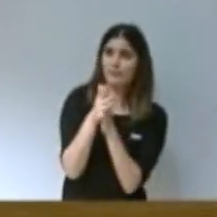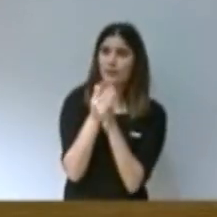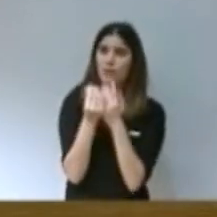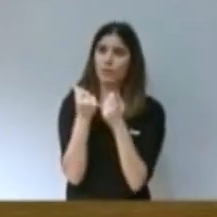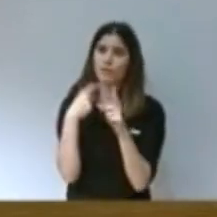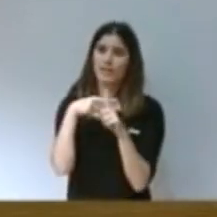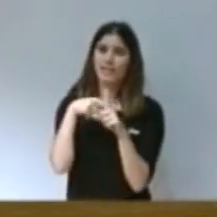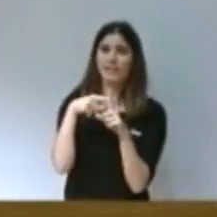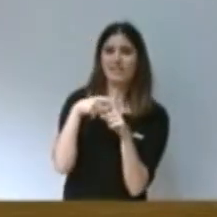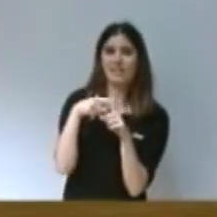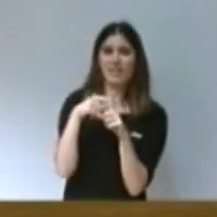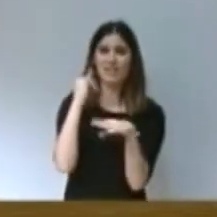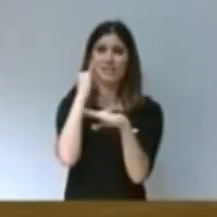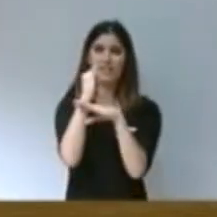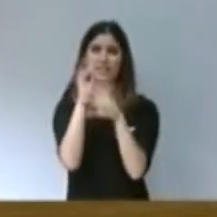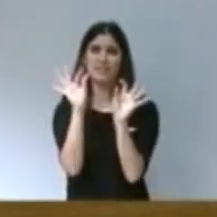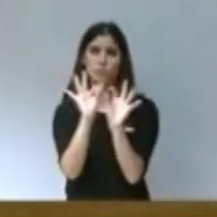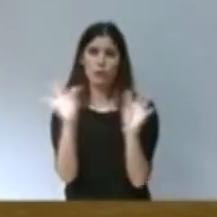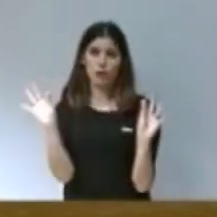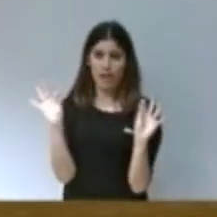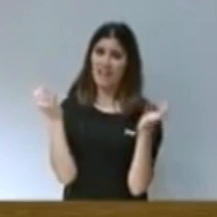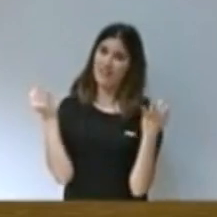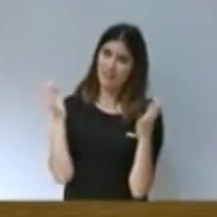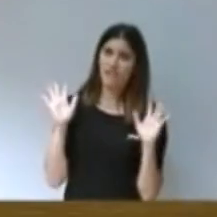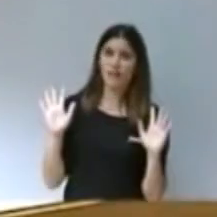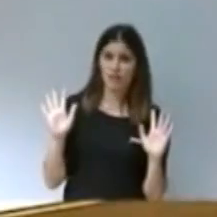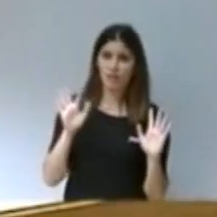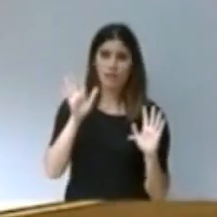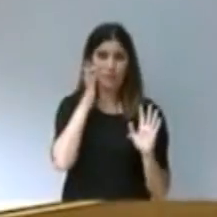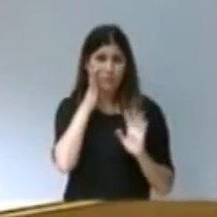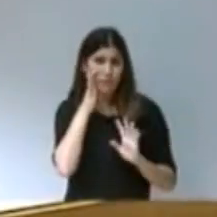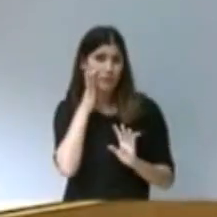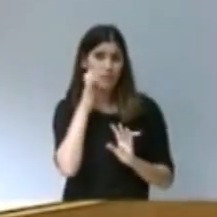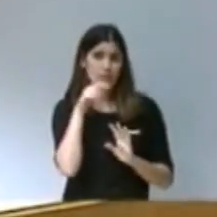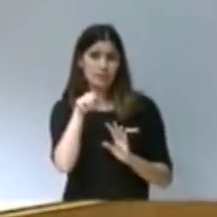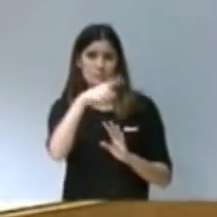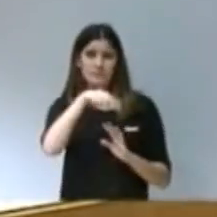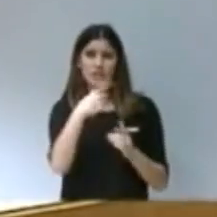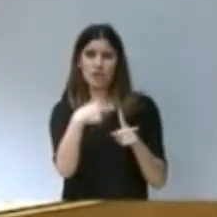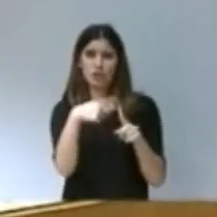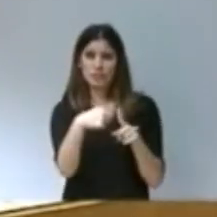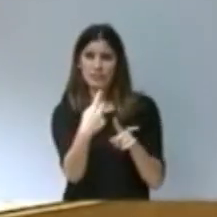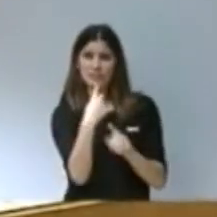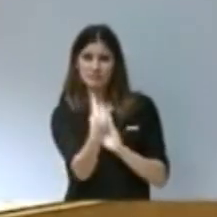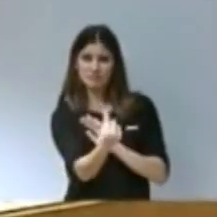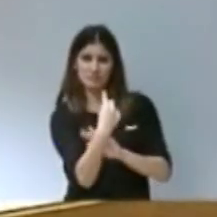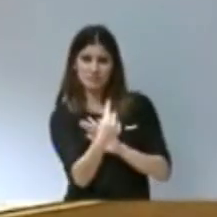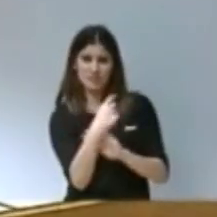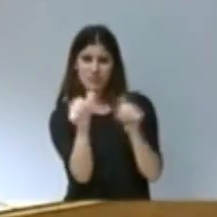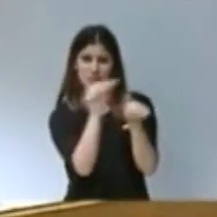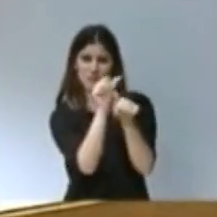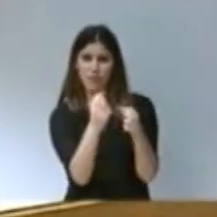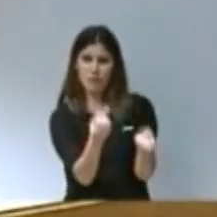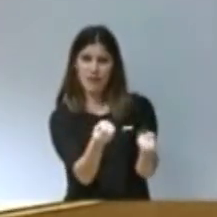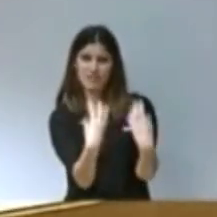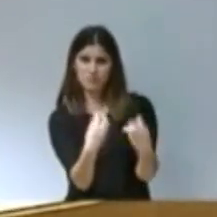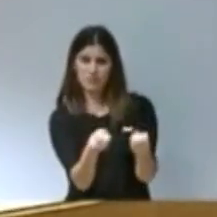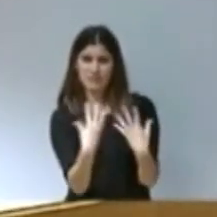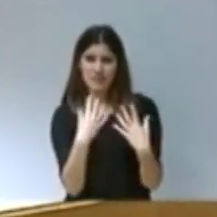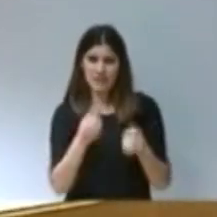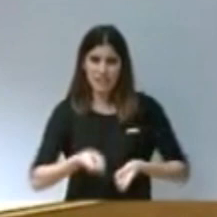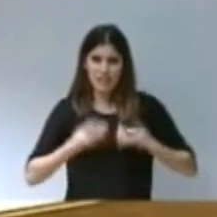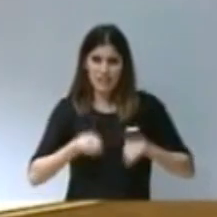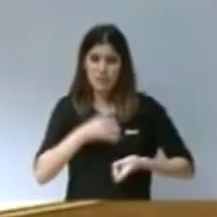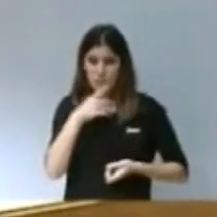un nivell més o menys institucional davant de les coses que vostè diu i la manera que s'expressa i sobretot